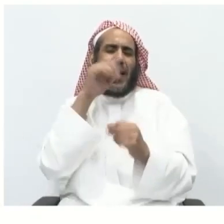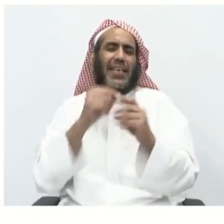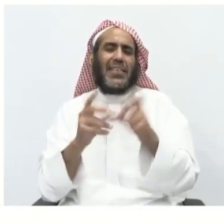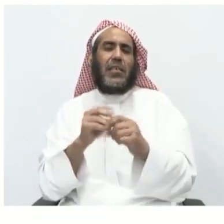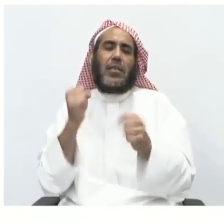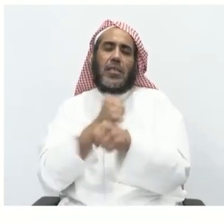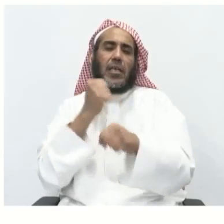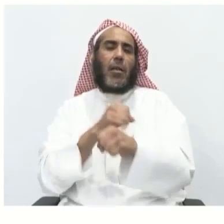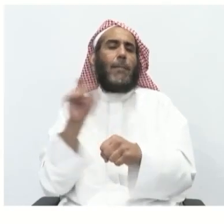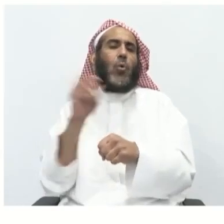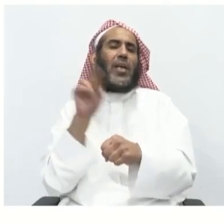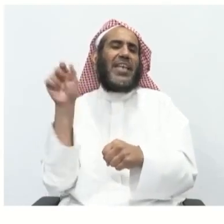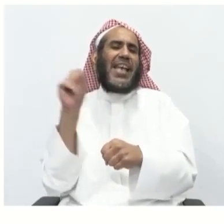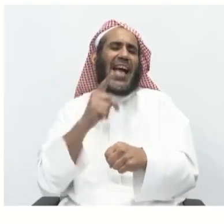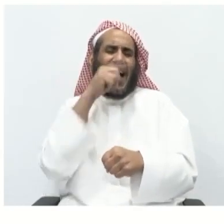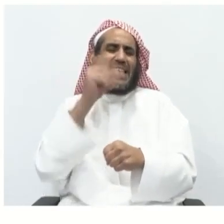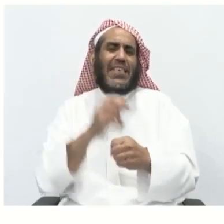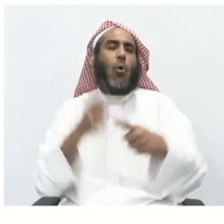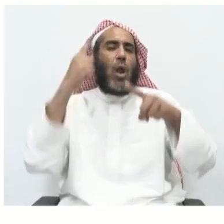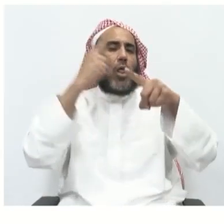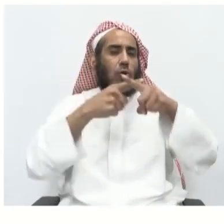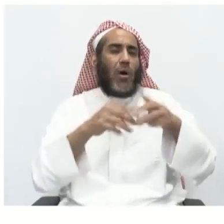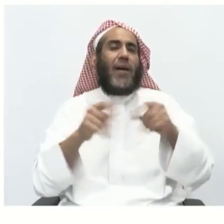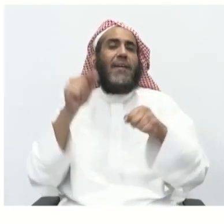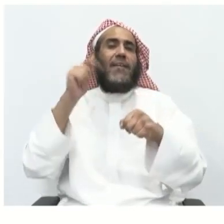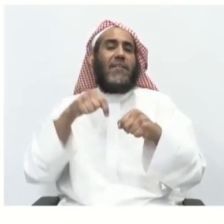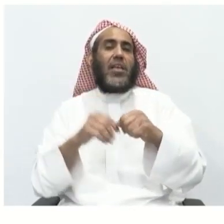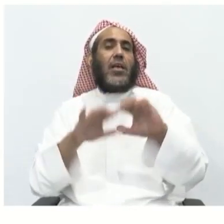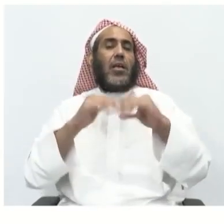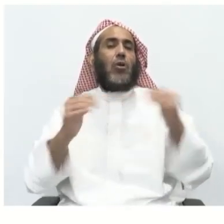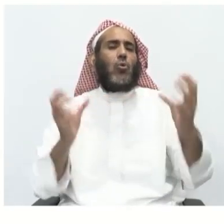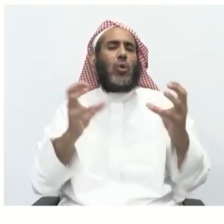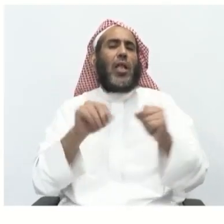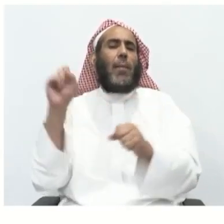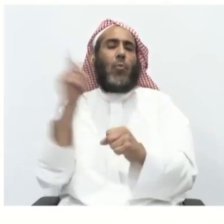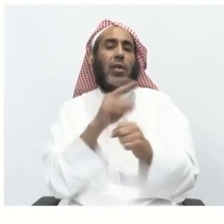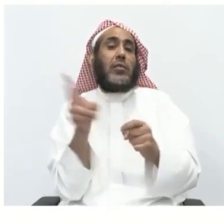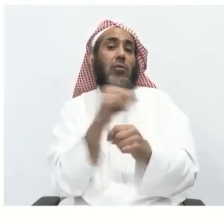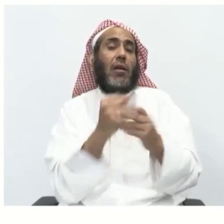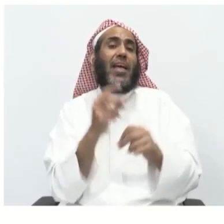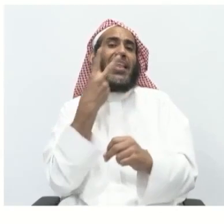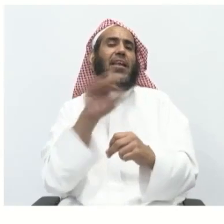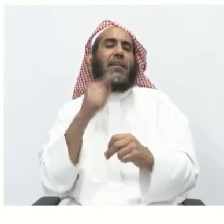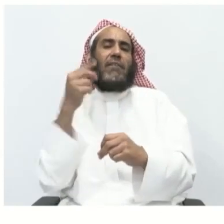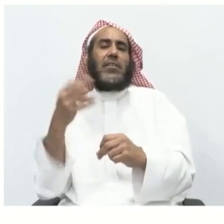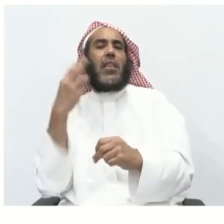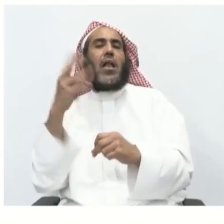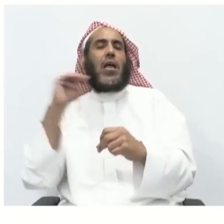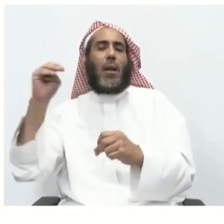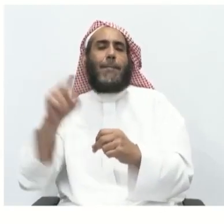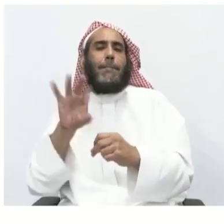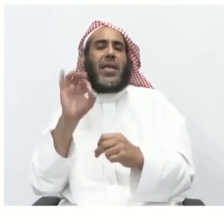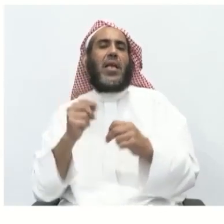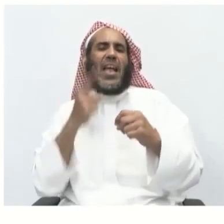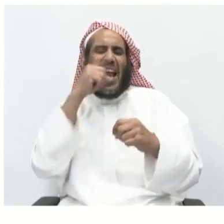سنستخدم مولات النحاس ونضربها في الكتله الموليه للنحاس ويعطيني اثنين فاصله ثلاثه جرام من